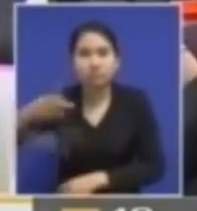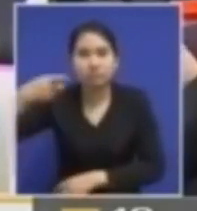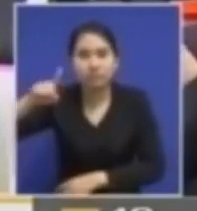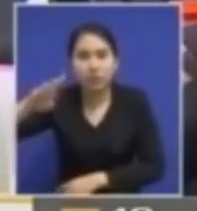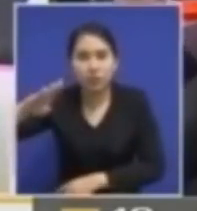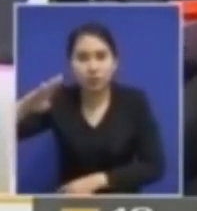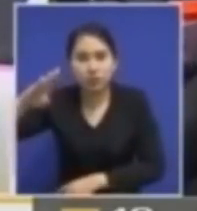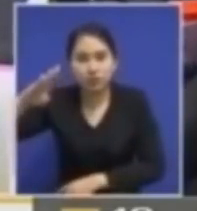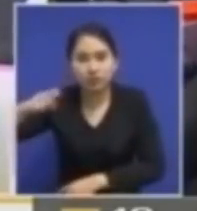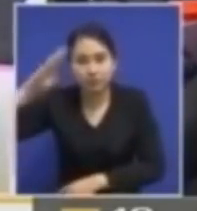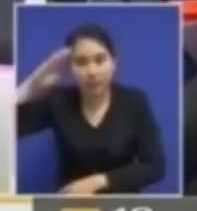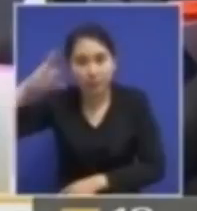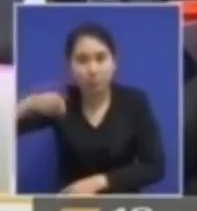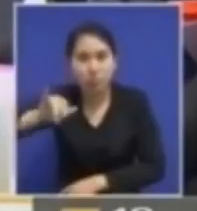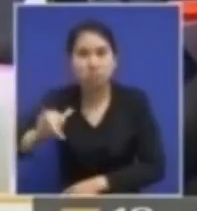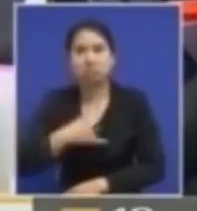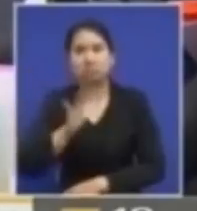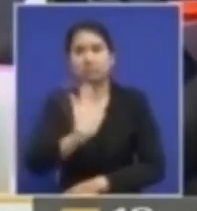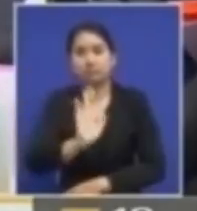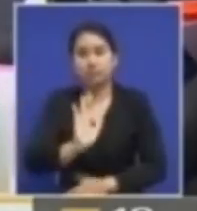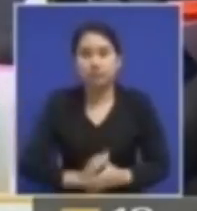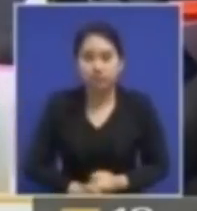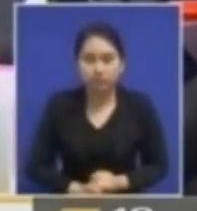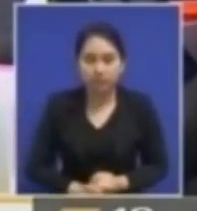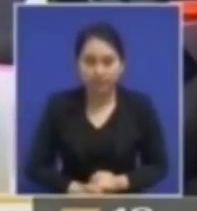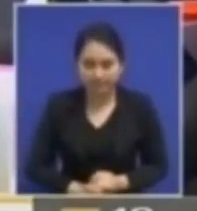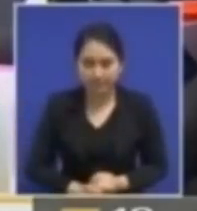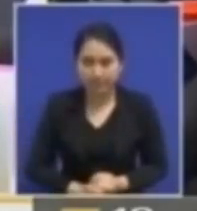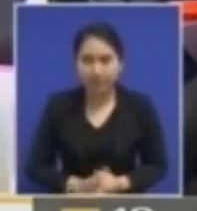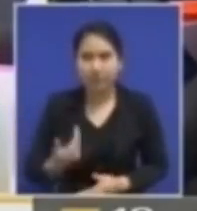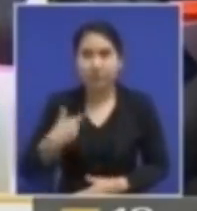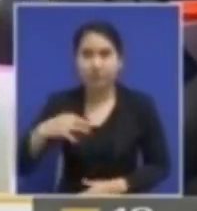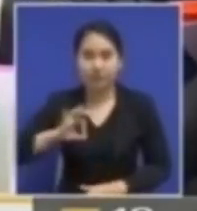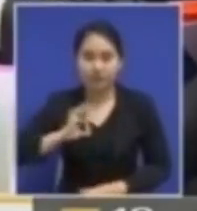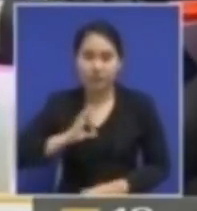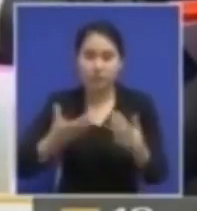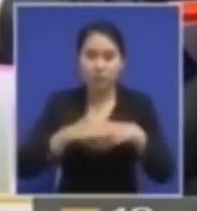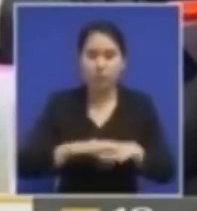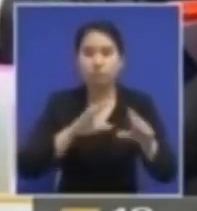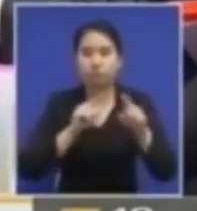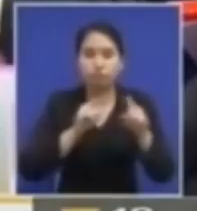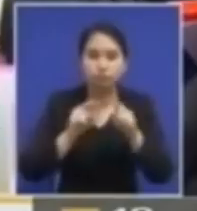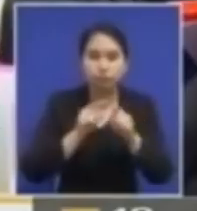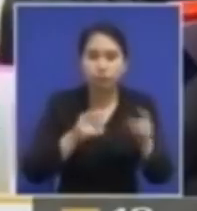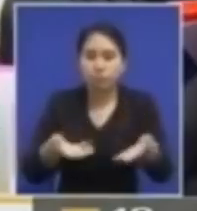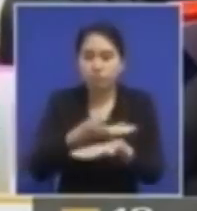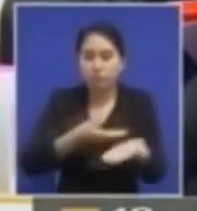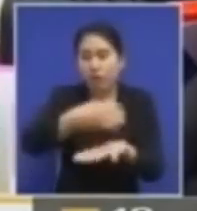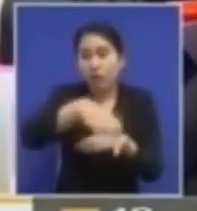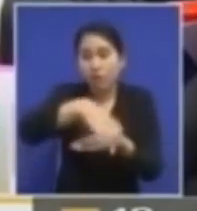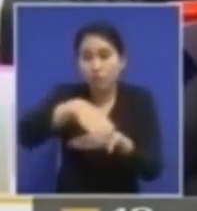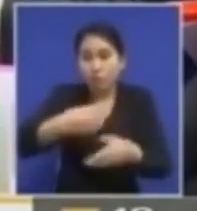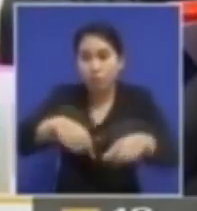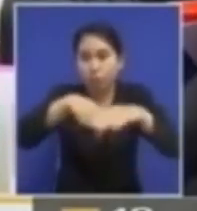นตรีก็จะมีท่านสมาชิกผู้ทรงเกียรติครับฝ่ายที่เราร่วมกันจะมาอภิปรายในรายละเอียดเจาะลึก